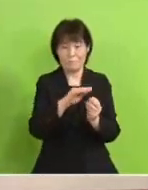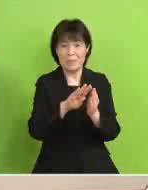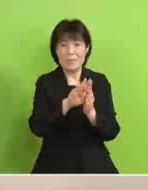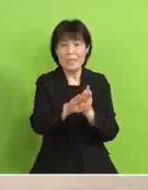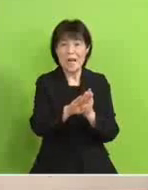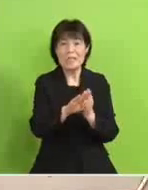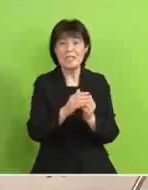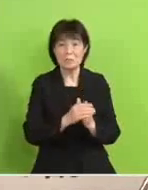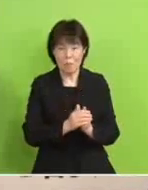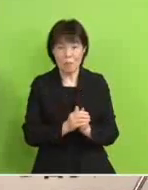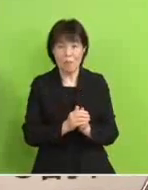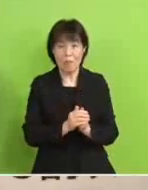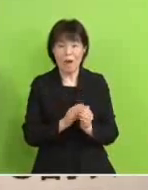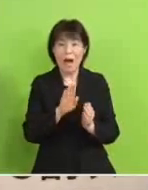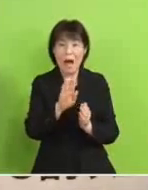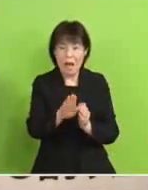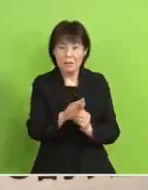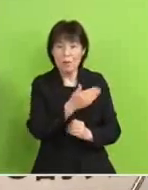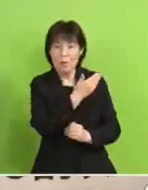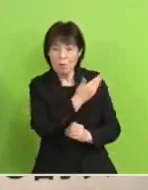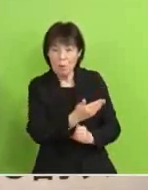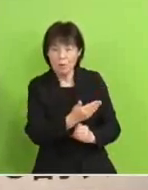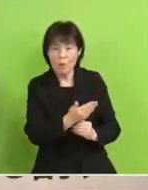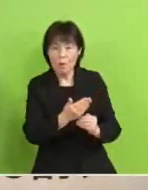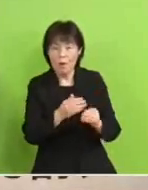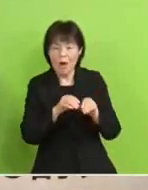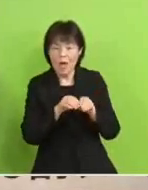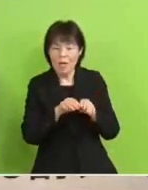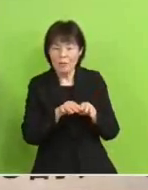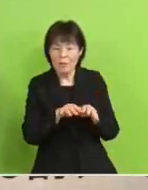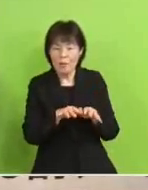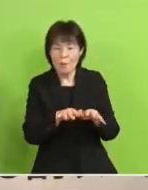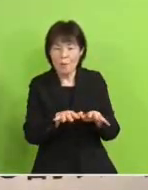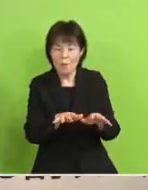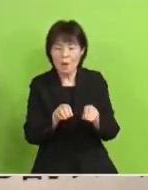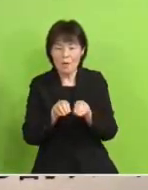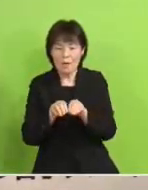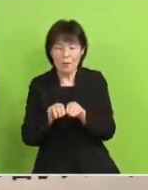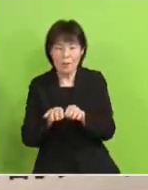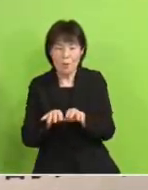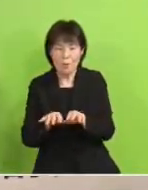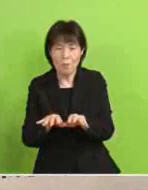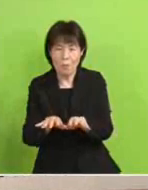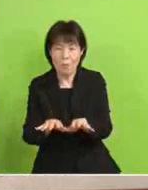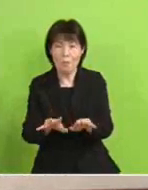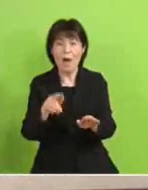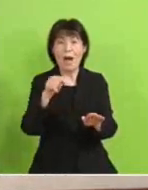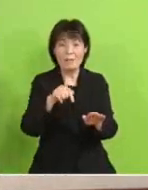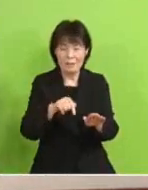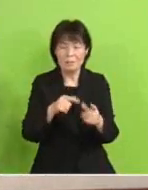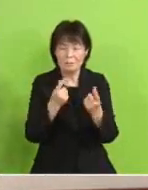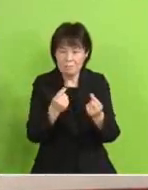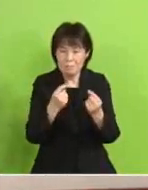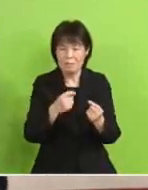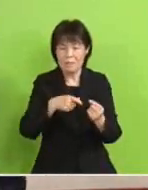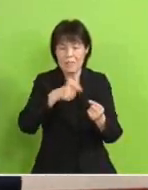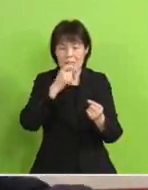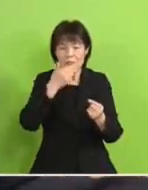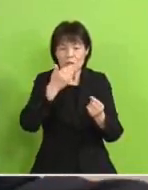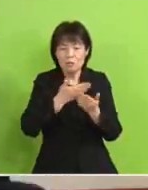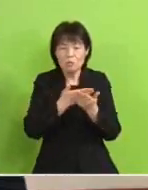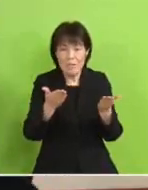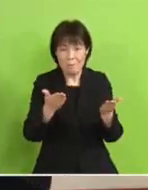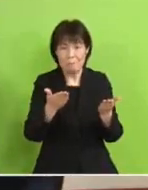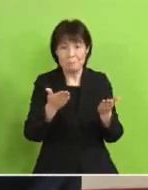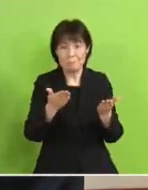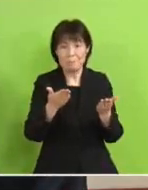それ以外にもその後この影響がじわじわと広がっていき、やはり飲食店等々へ